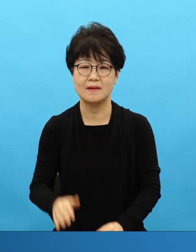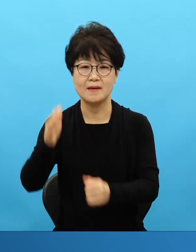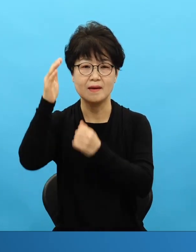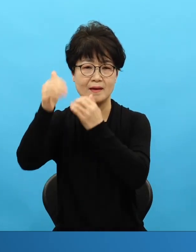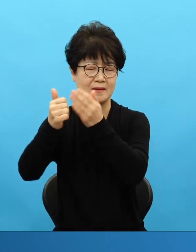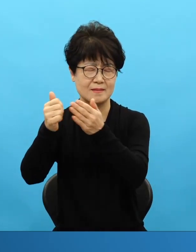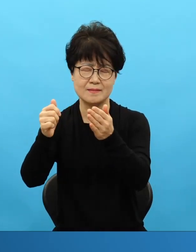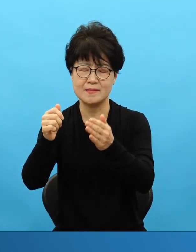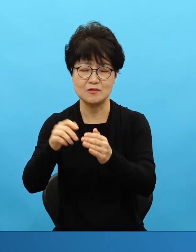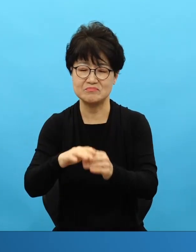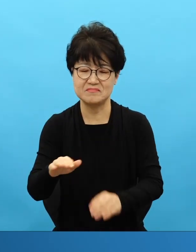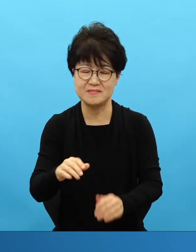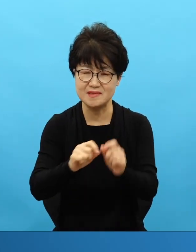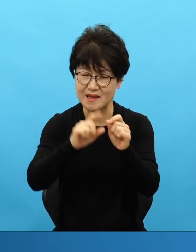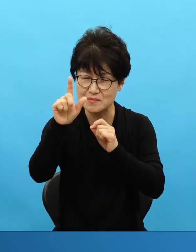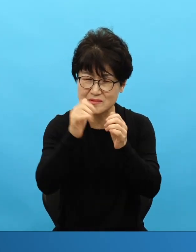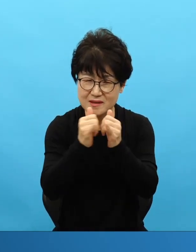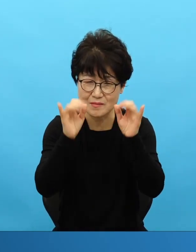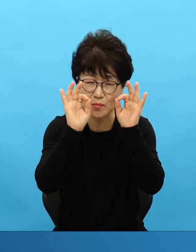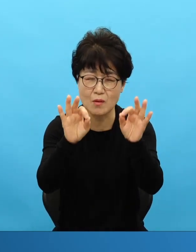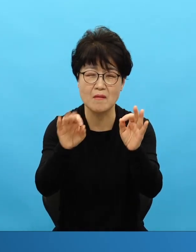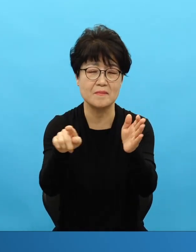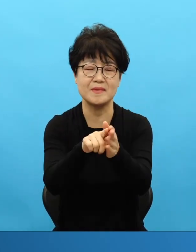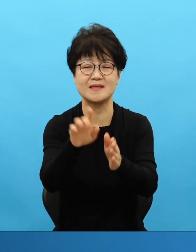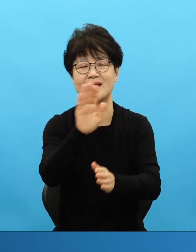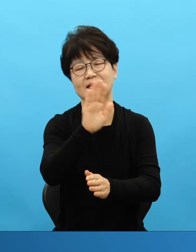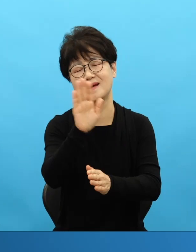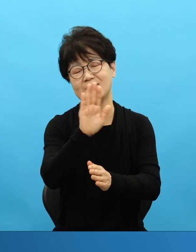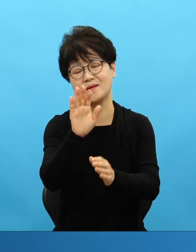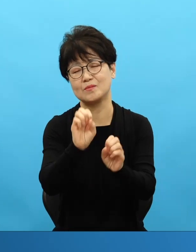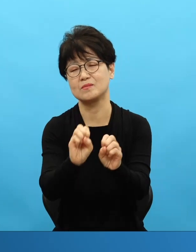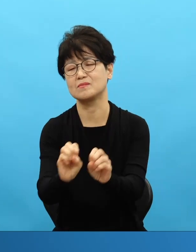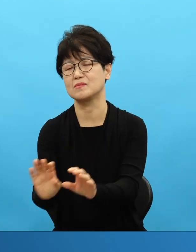거죠. And because people don't believe this, they lose out on all of it.